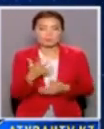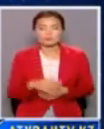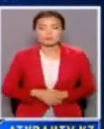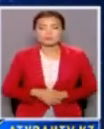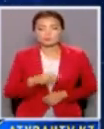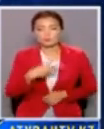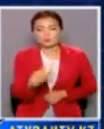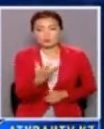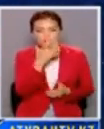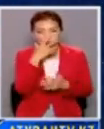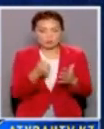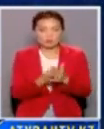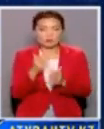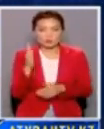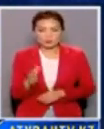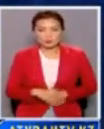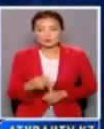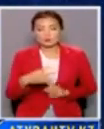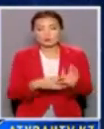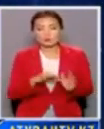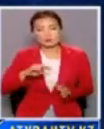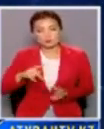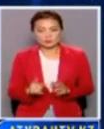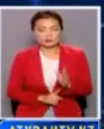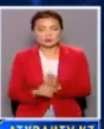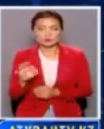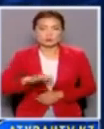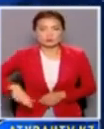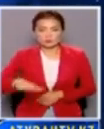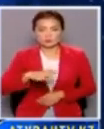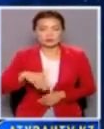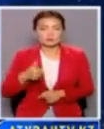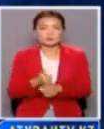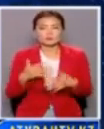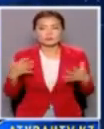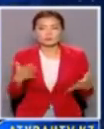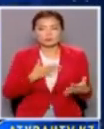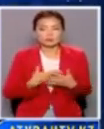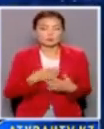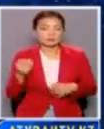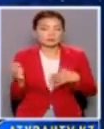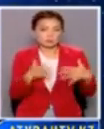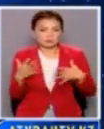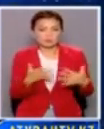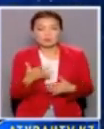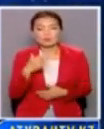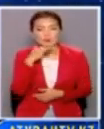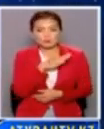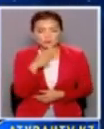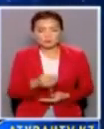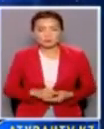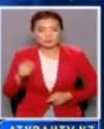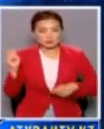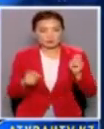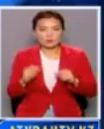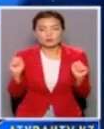оңтүстікте 33 жылға дейін төмендеді. 29 маусымнан бастап облыстың басым бөлігі белсенді солтүстік циклон аймағында болып, жаңбыр